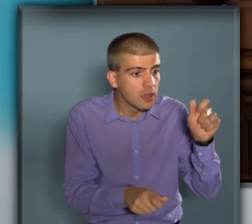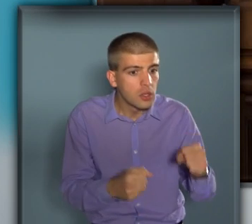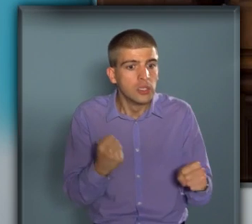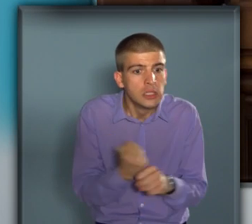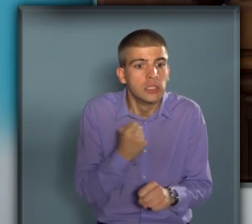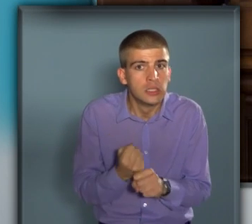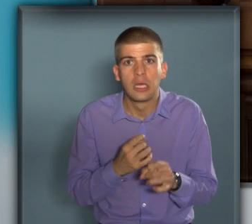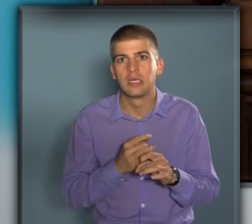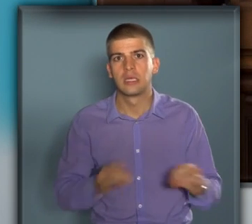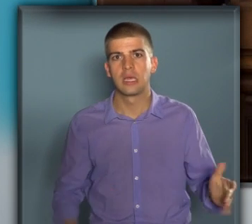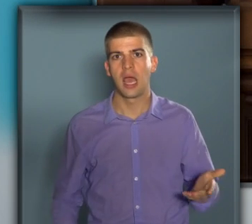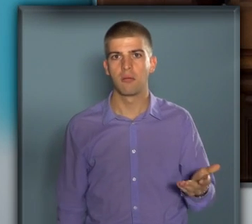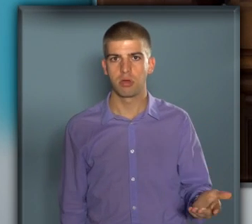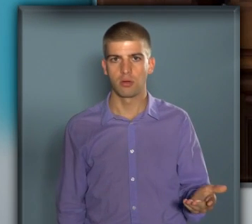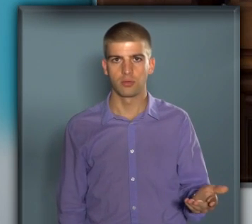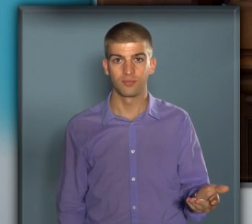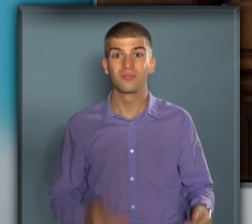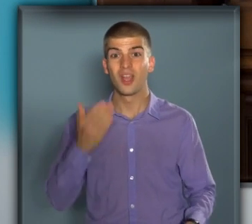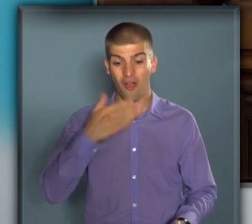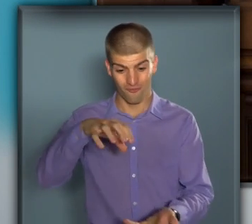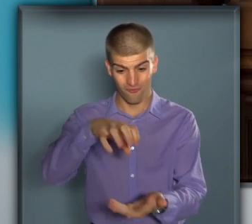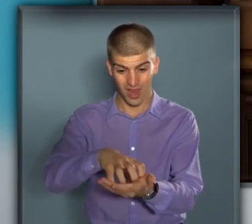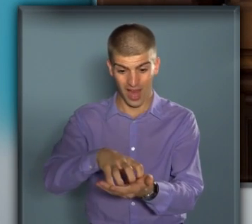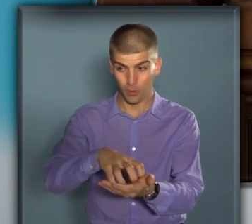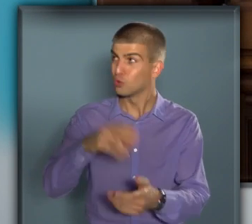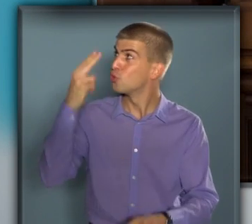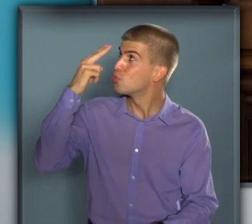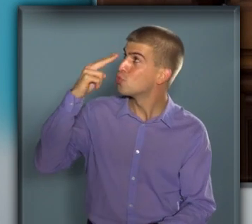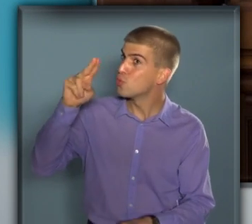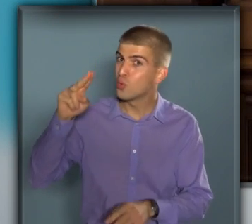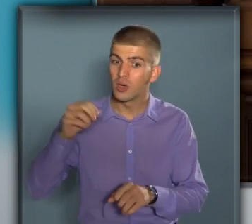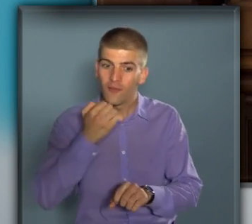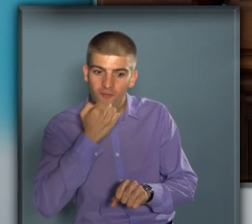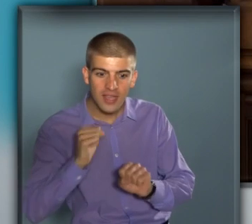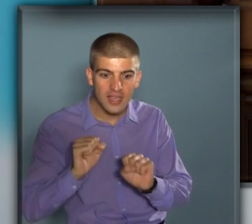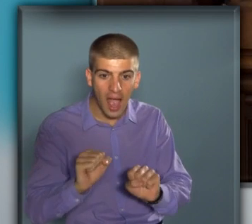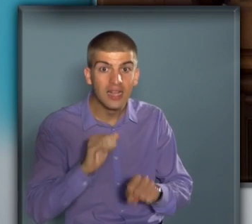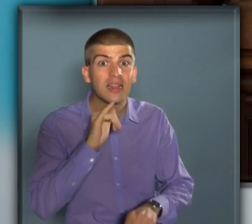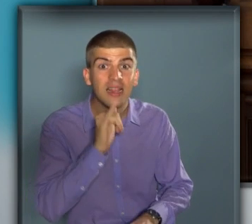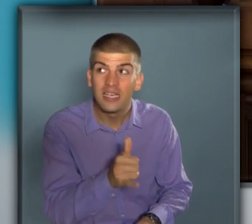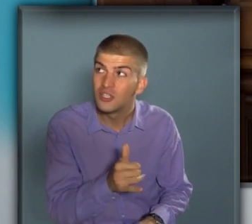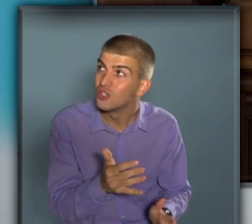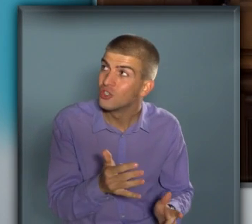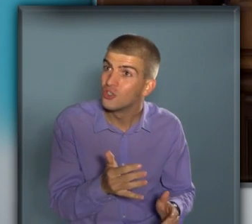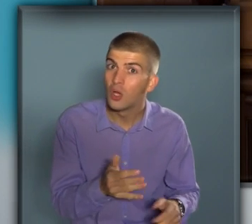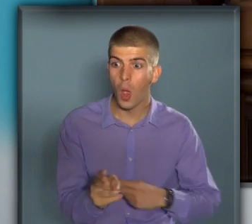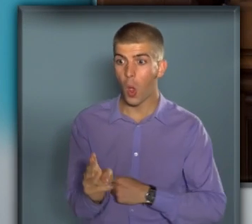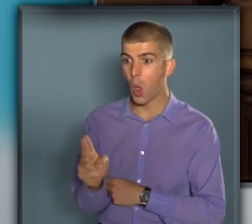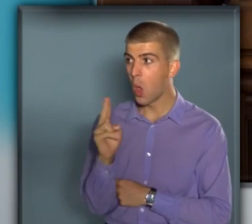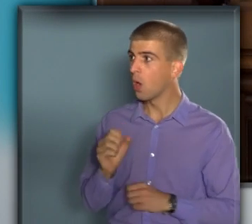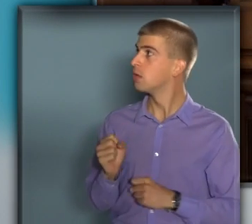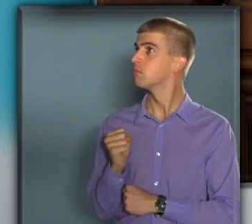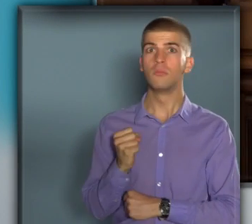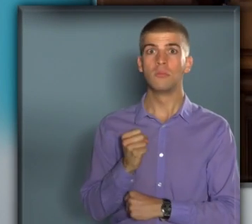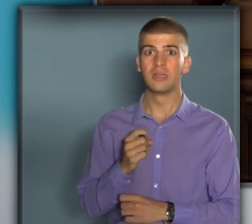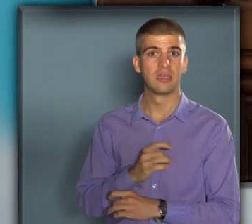építők. Ha az Úr nem őrzi a várost, hiába óvják azt az őrök. Hiába